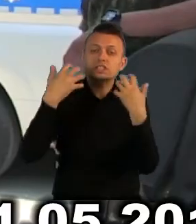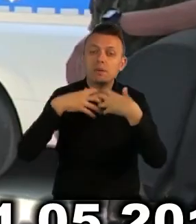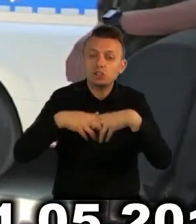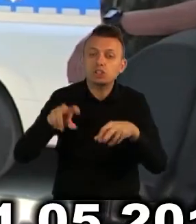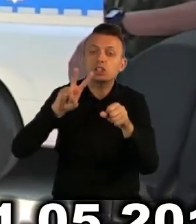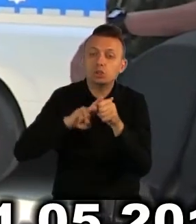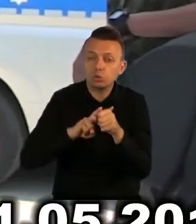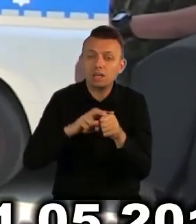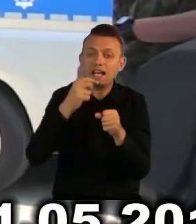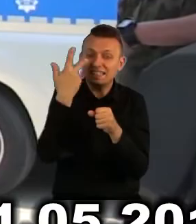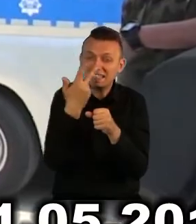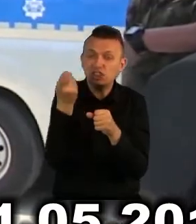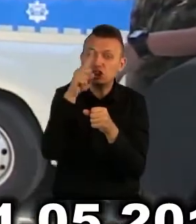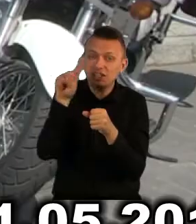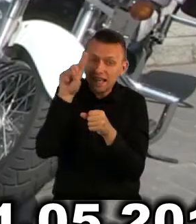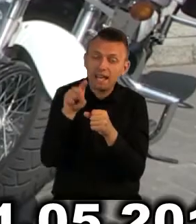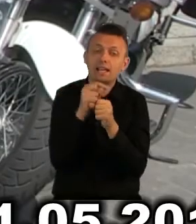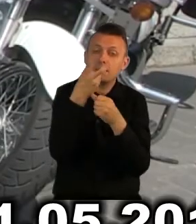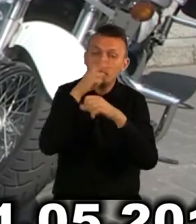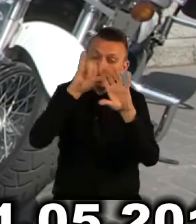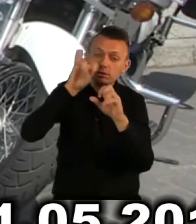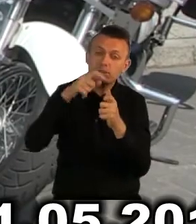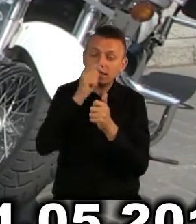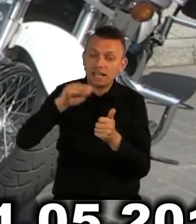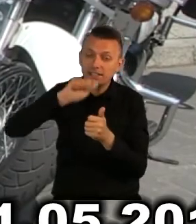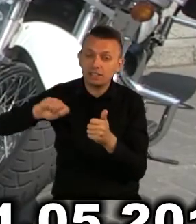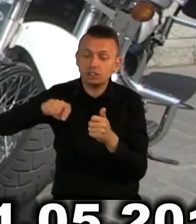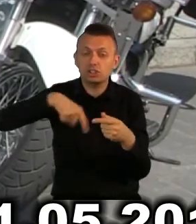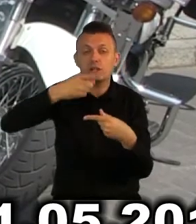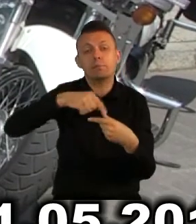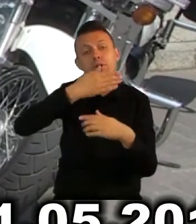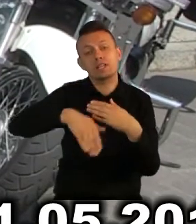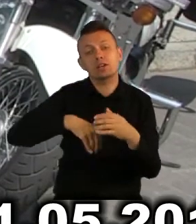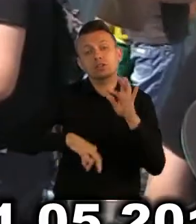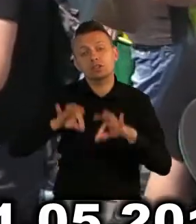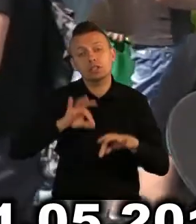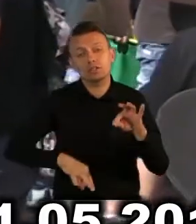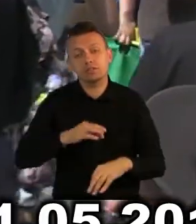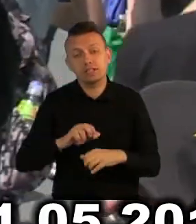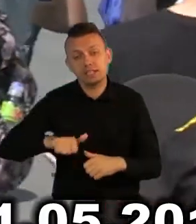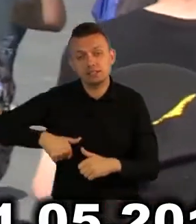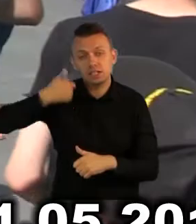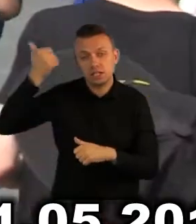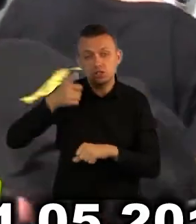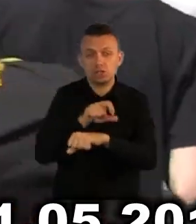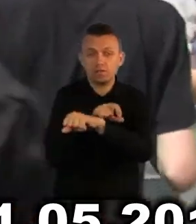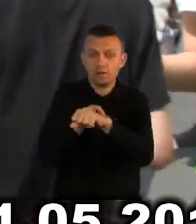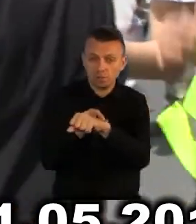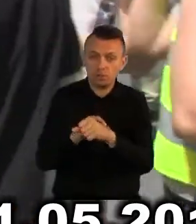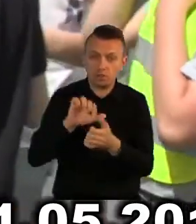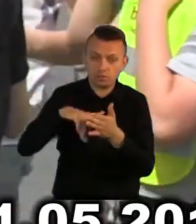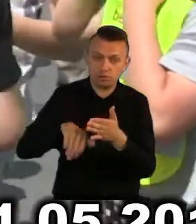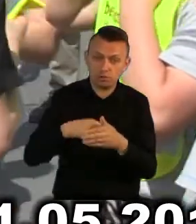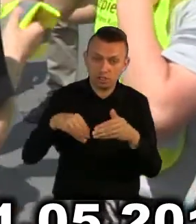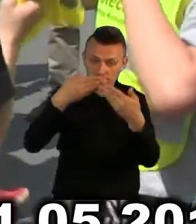udział w konkursach przygotowanych przez mundurowych. Po zakończonej konferencji komendant powiatowy policji w Kutnie nadkomisarz Krzysztof Szymański